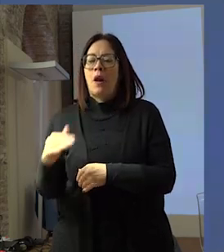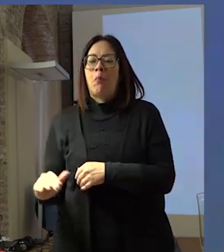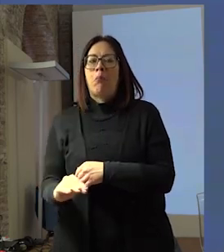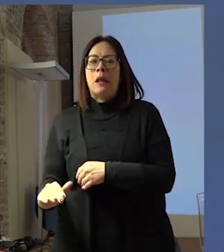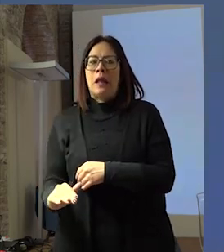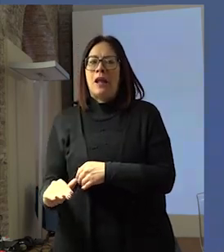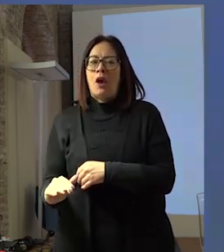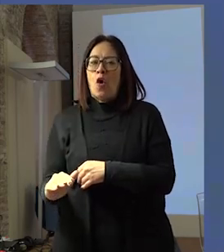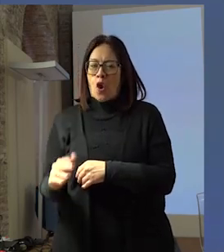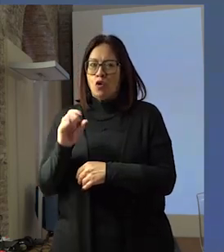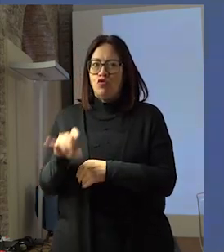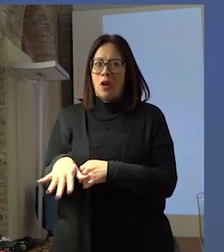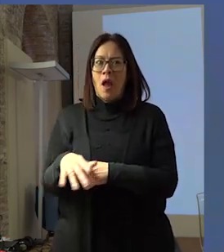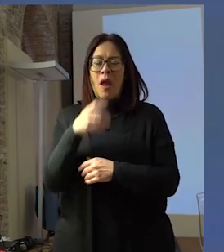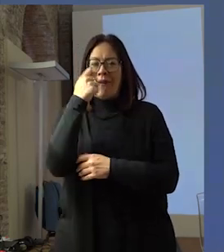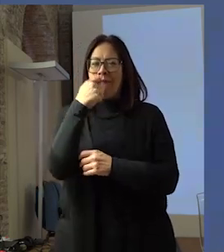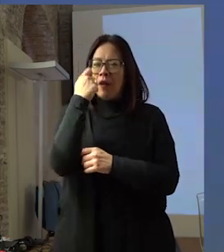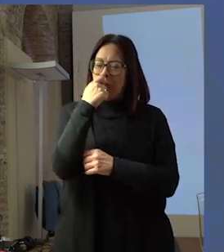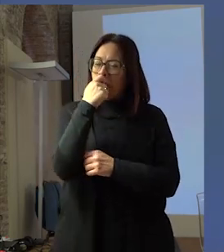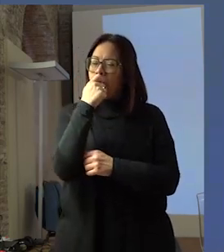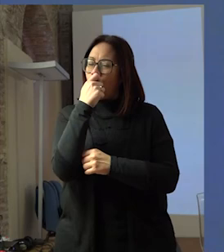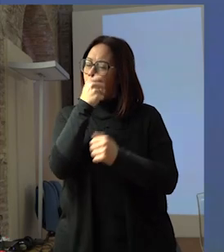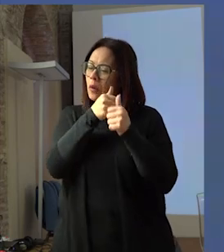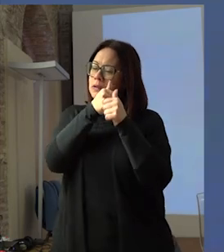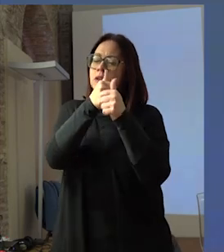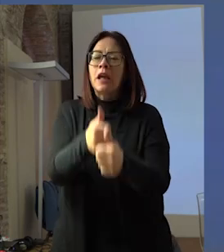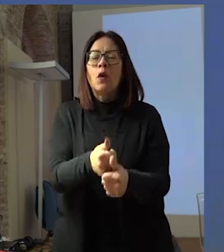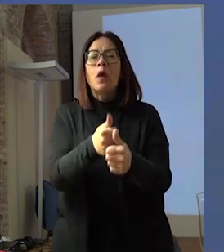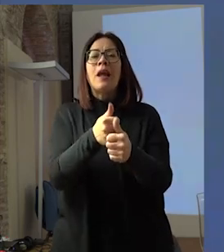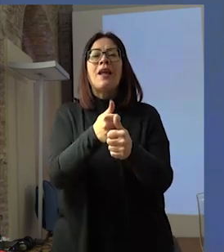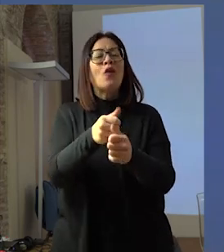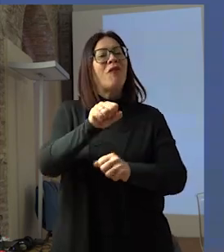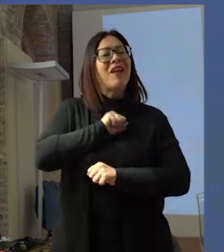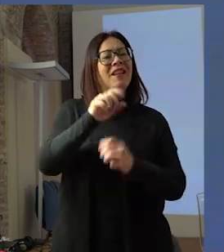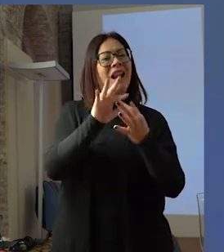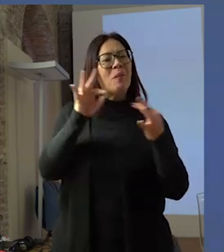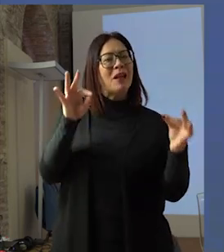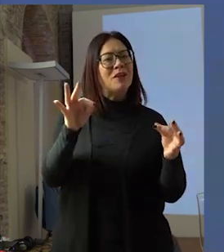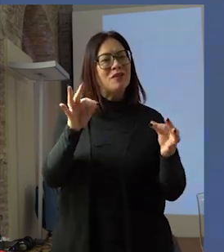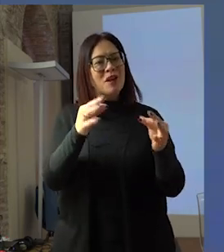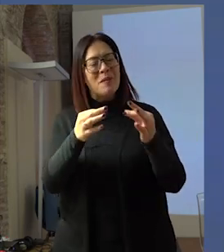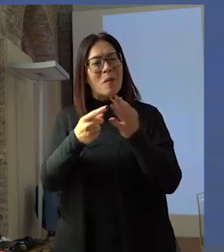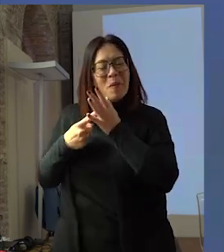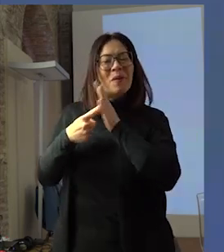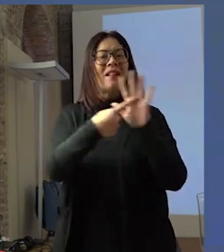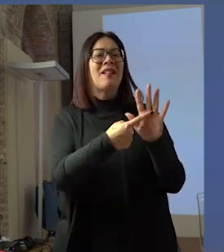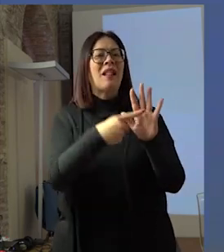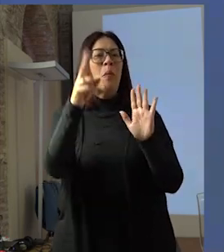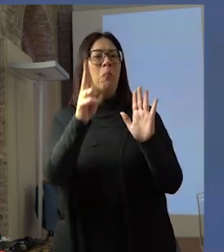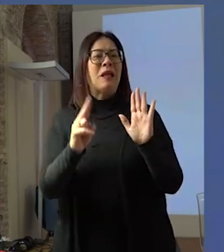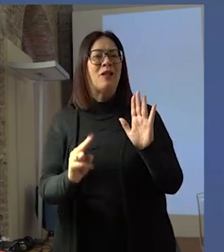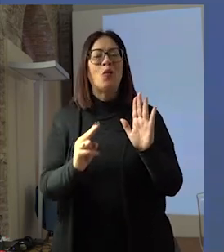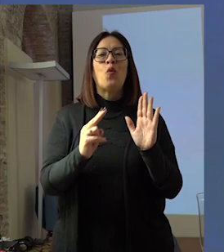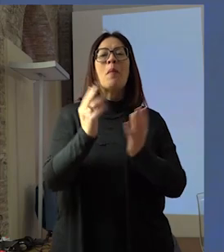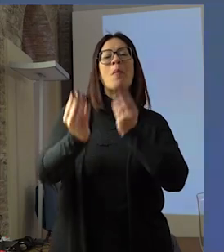Nel video ho mantenuto fedeltà a questo principio e cercato di mettere in evidenza la mia pittura, giocando ancora